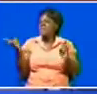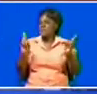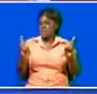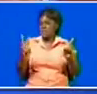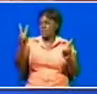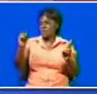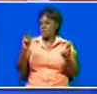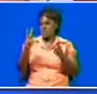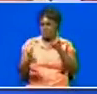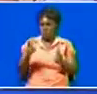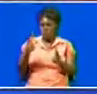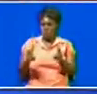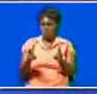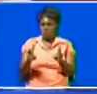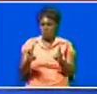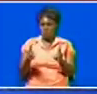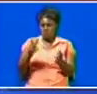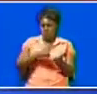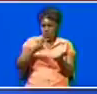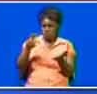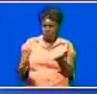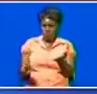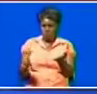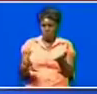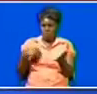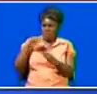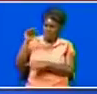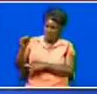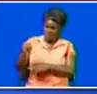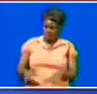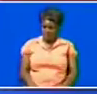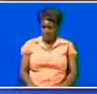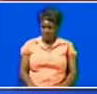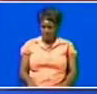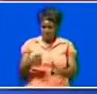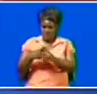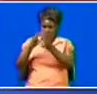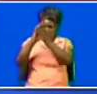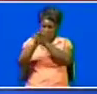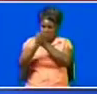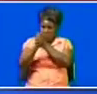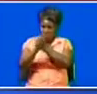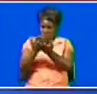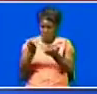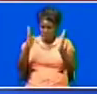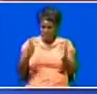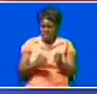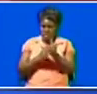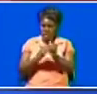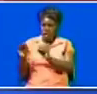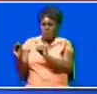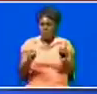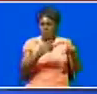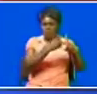kwa debe tena, tukunyoroshe ndio uende kabisa sasa kama umefurahi. Nikuulize kutoka handshake, kuna kiongozi hata mmoja